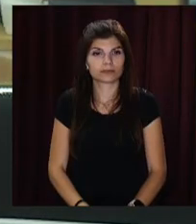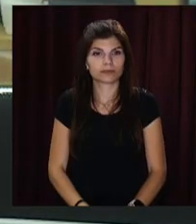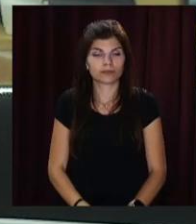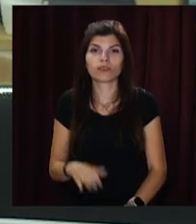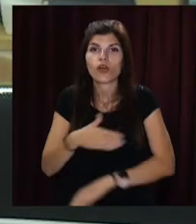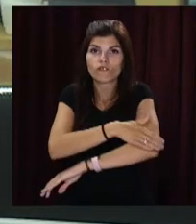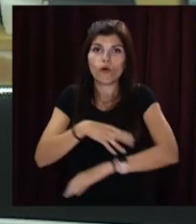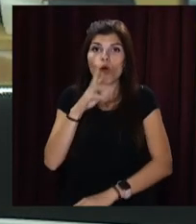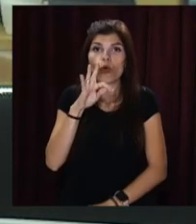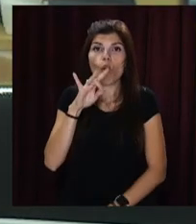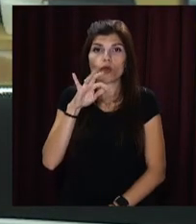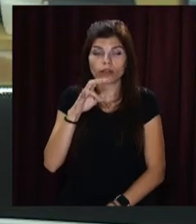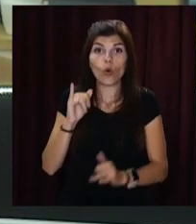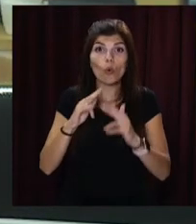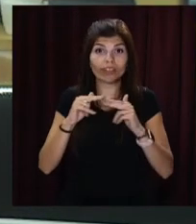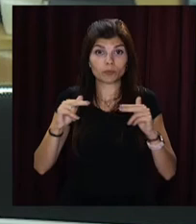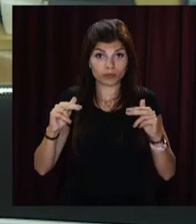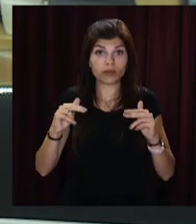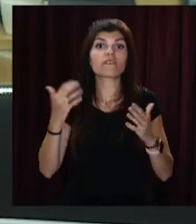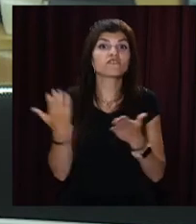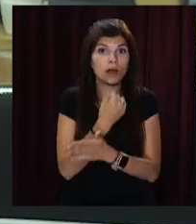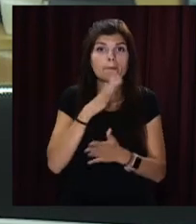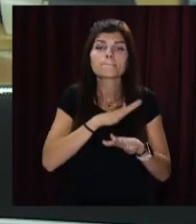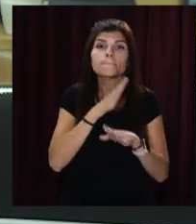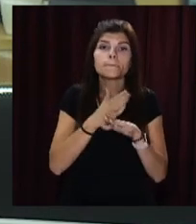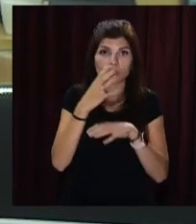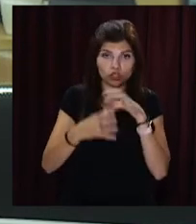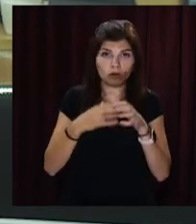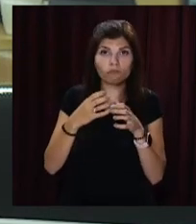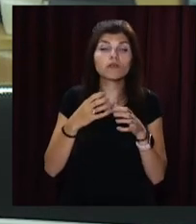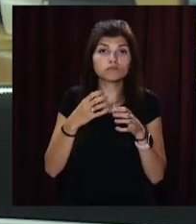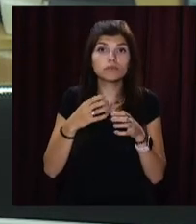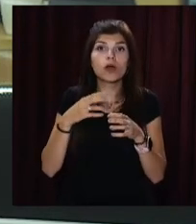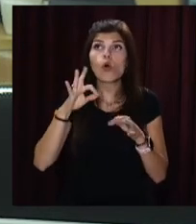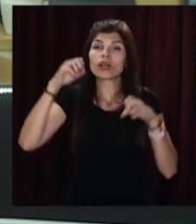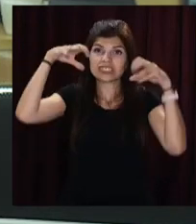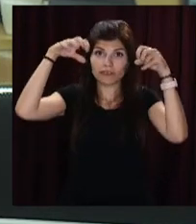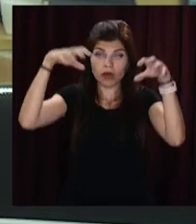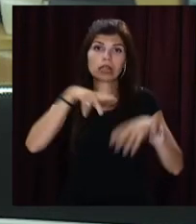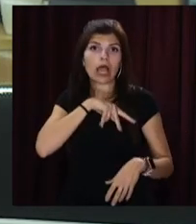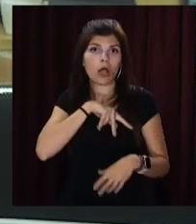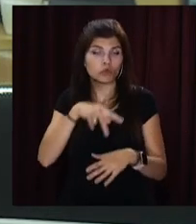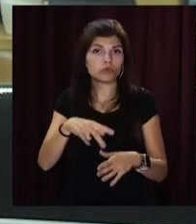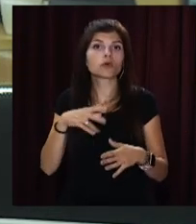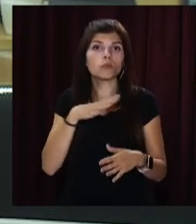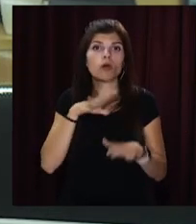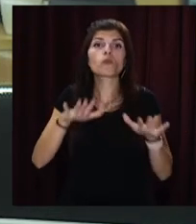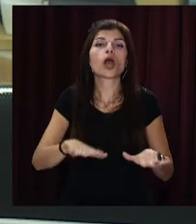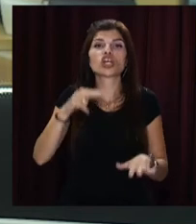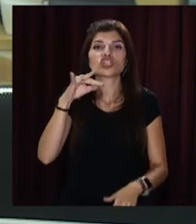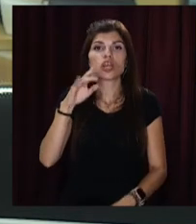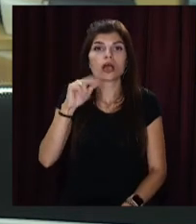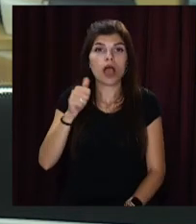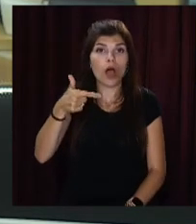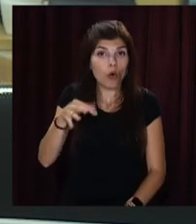Вулиця Короленка у Дніпрі перемогла в міжнародному конкурсі світлового дизайну. Нагородження престижною премією відбулося в Чикаго. Таким